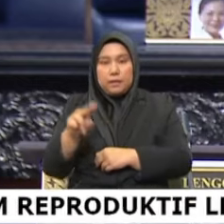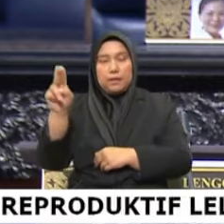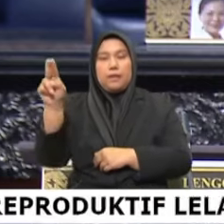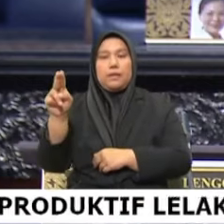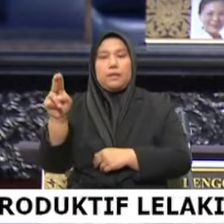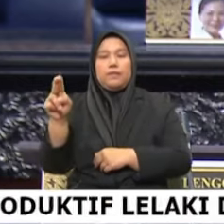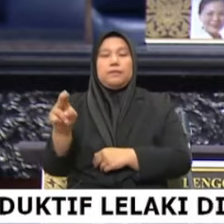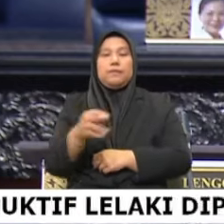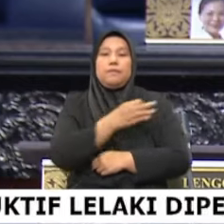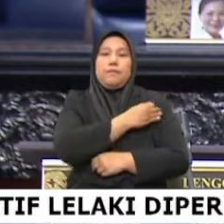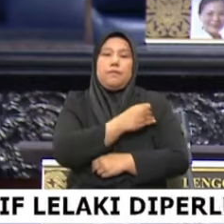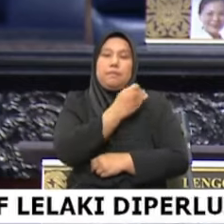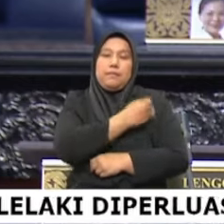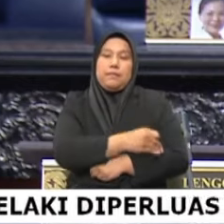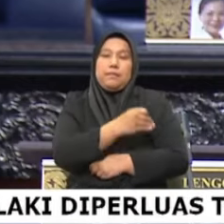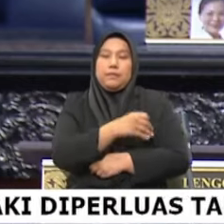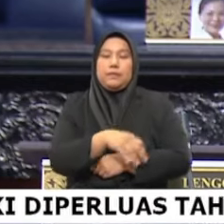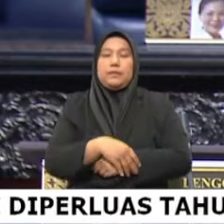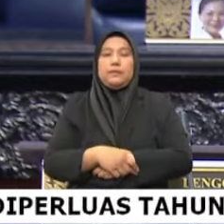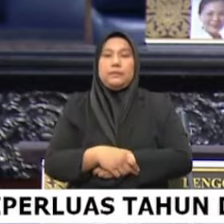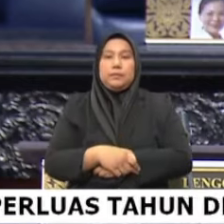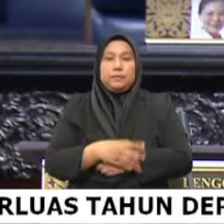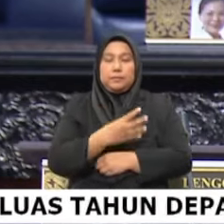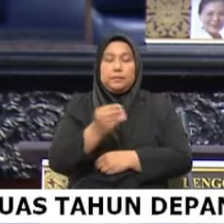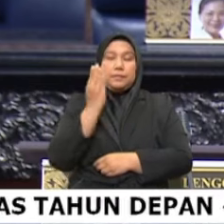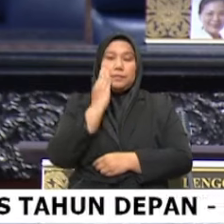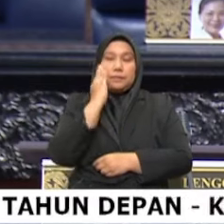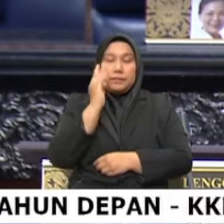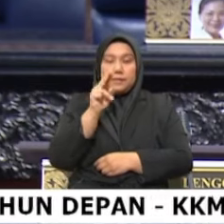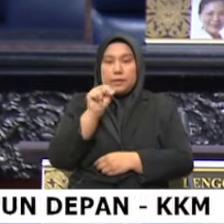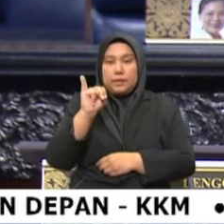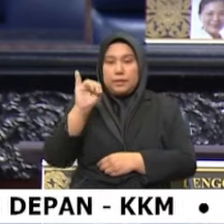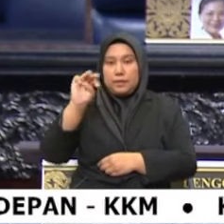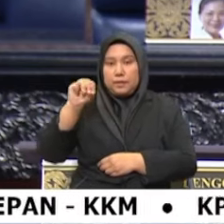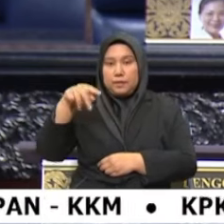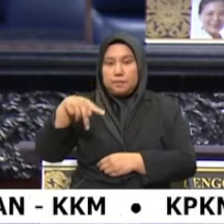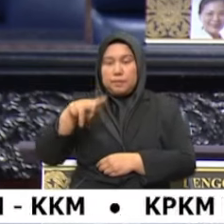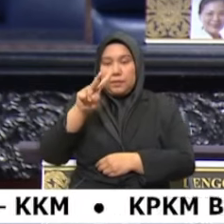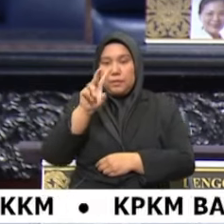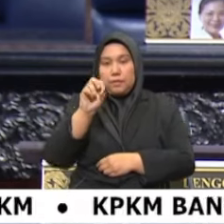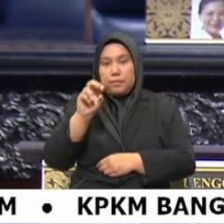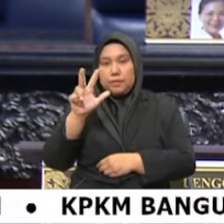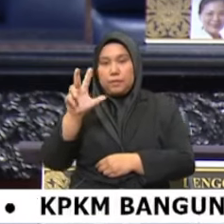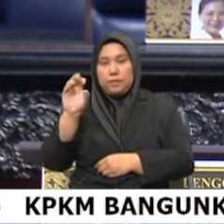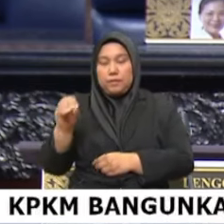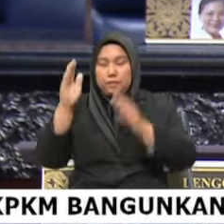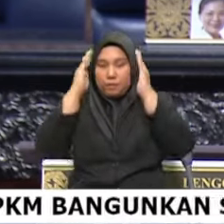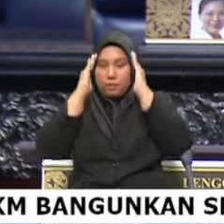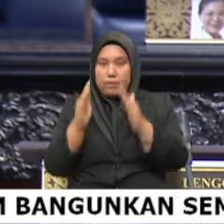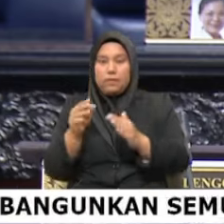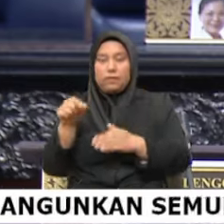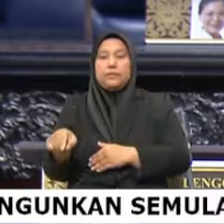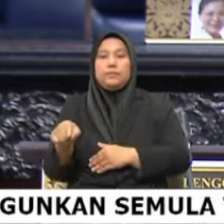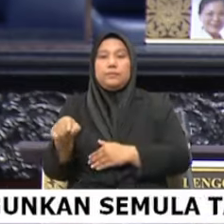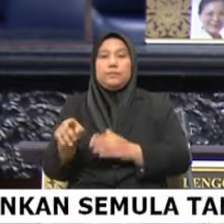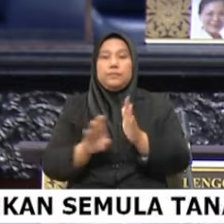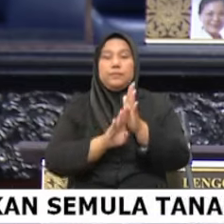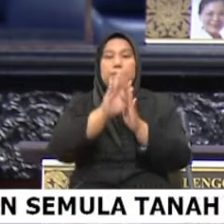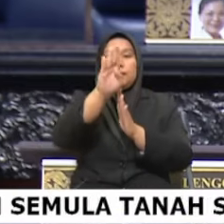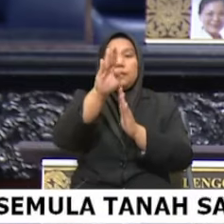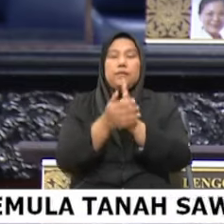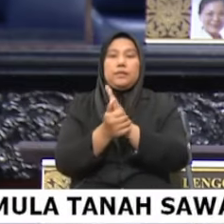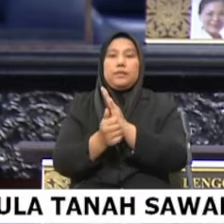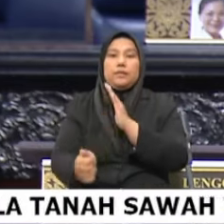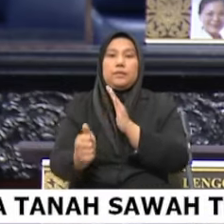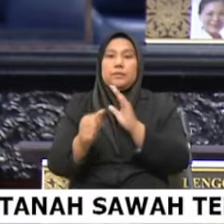kosmetik. NIMP 2030 juga memberi penekanan terhadap aspek pembangunan kemahiran